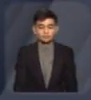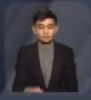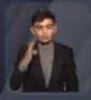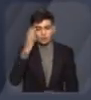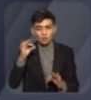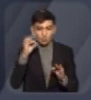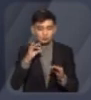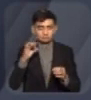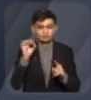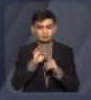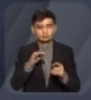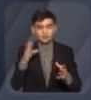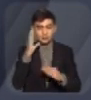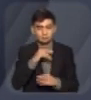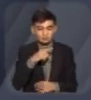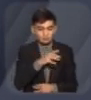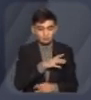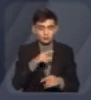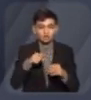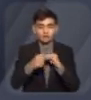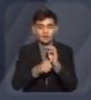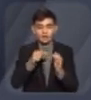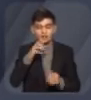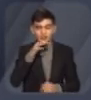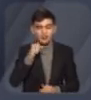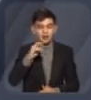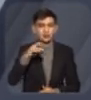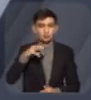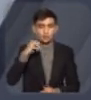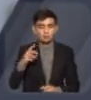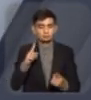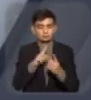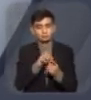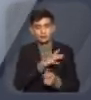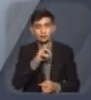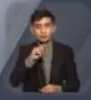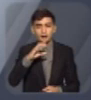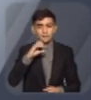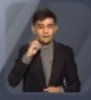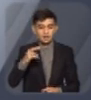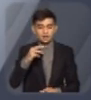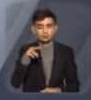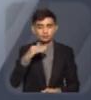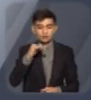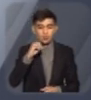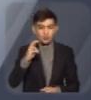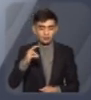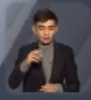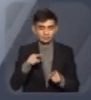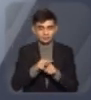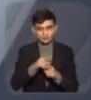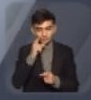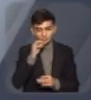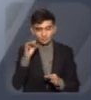Мечты сбываются. 16-летний Артем Сафрыгин встретился со своим кумиром Новаком Джоковичем. Новак Джокович, на тот момент